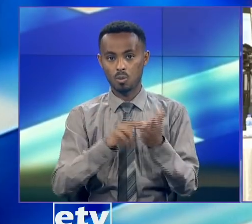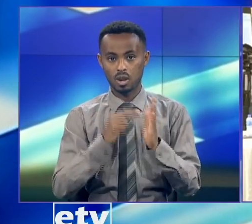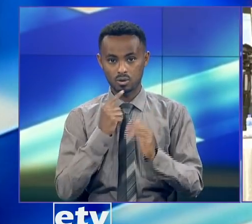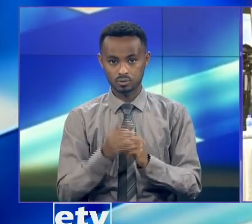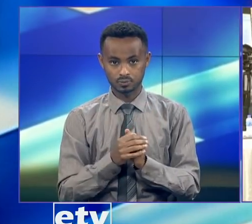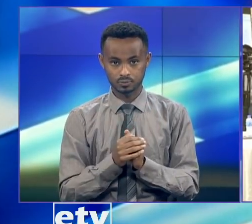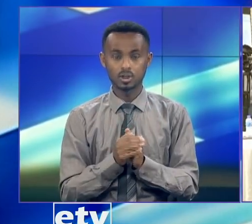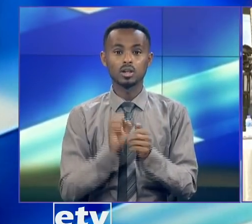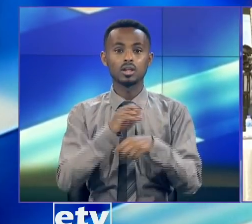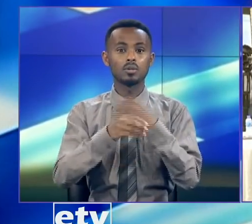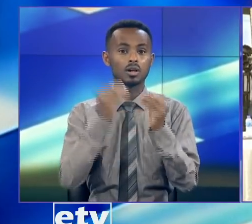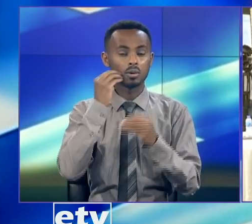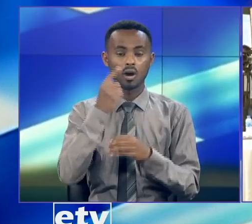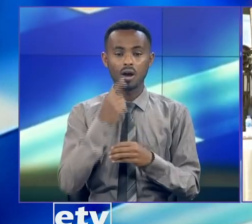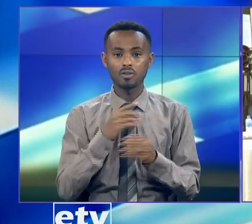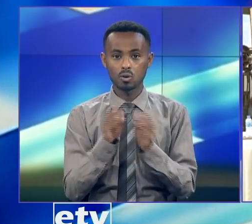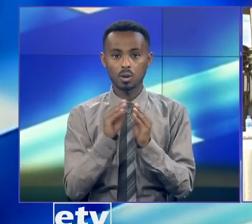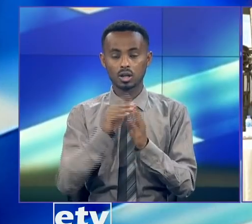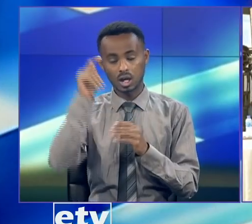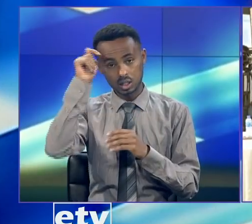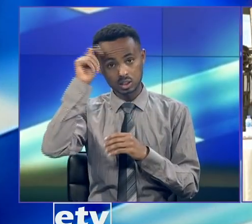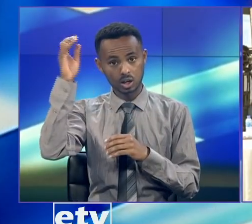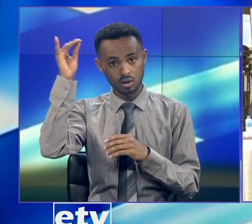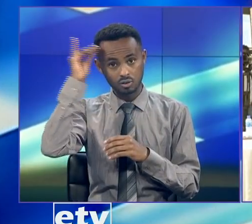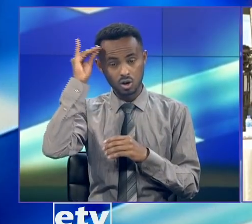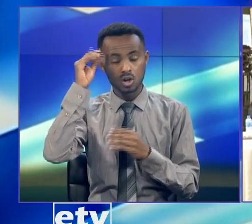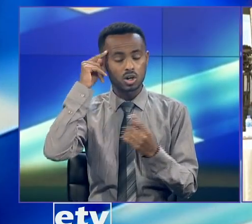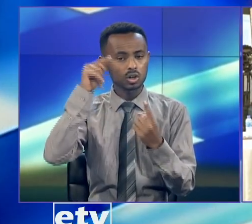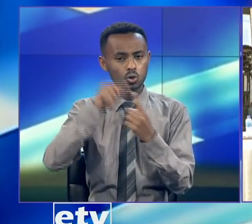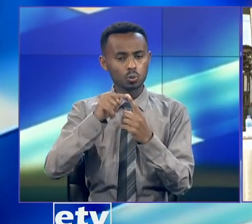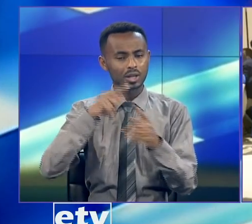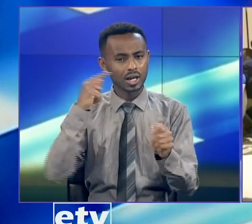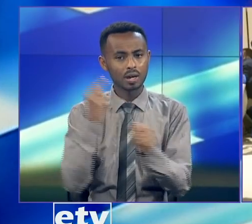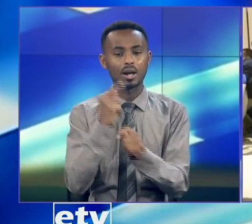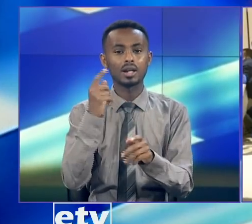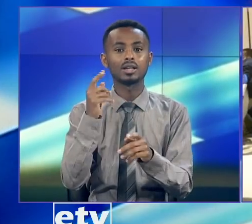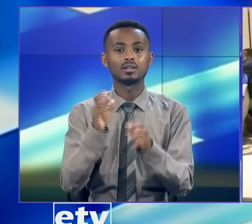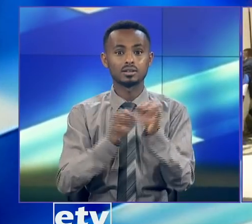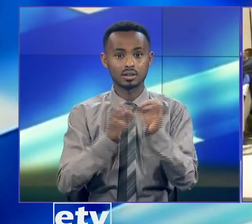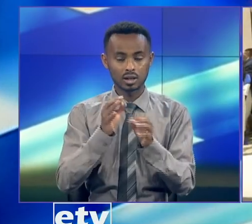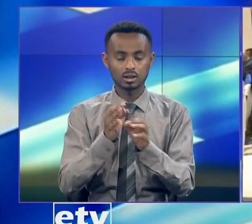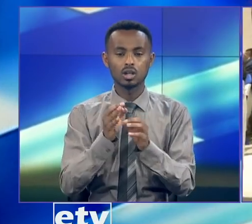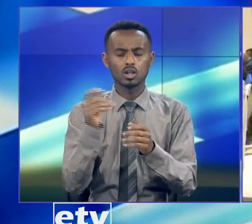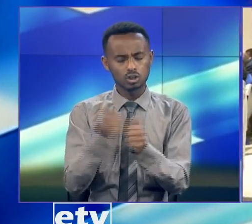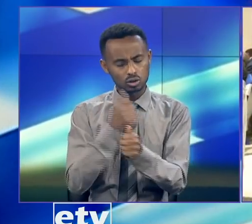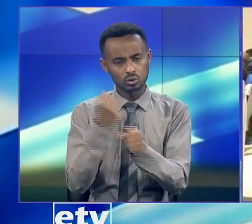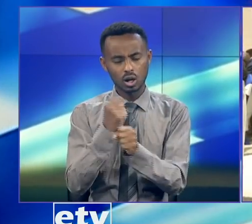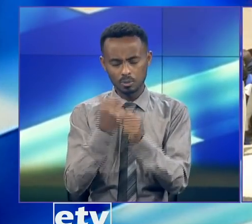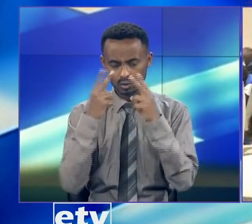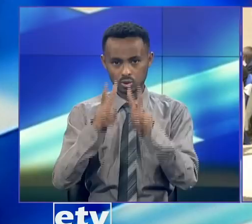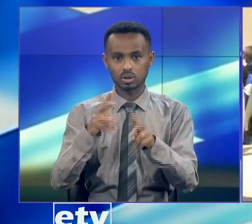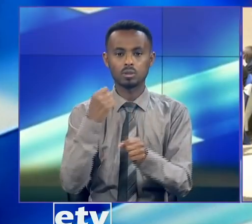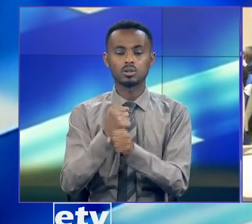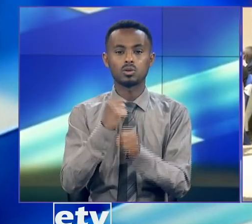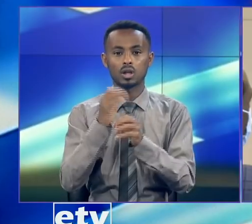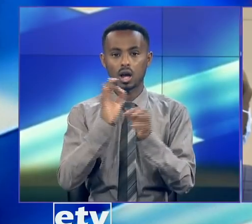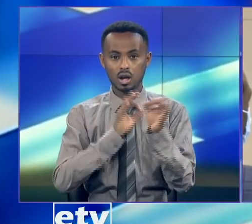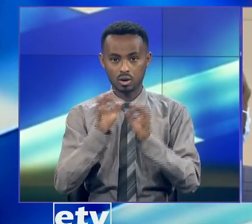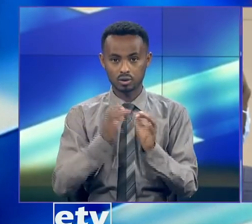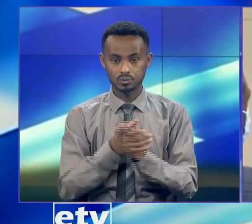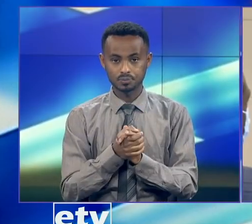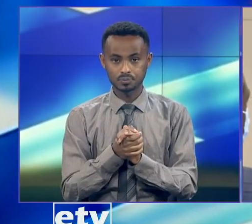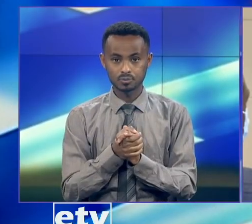ነው። የምክር ቤቱ አፈ ጉባኤ ታገሰ ጫፎ እቅዱ በተግባር እንዲገለጥ የክትትሉን ስራ በትኩረት እንደሚሰሩ ተናግሯል።